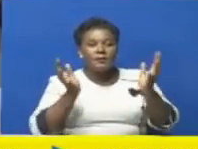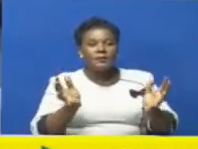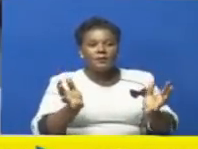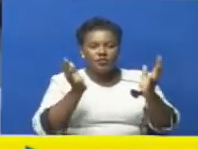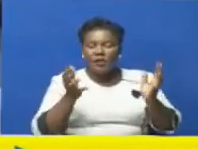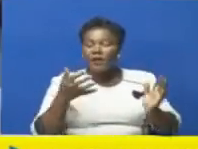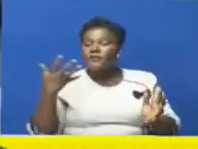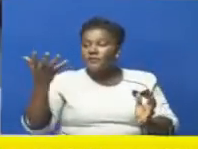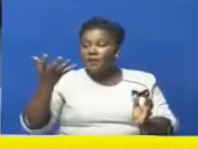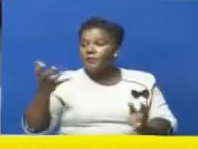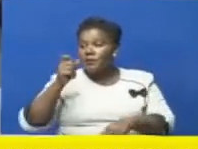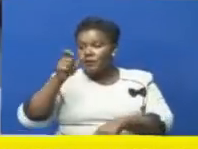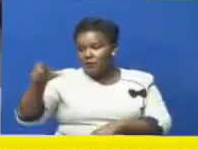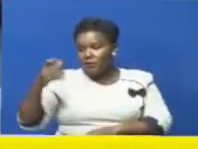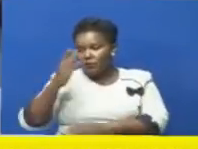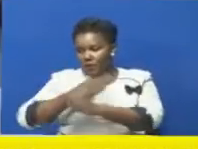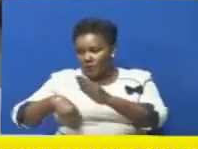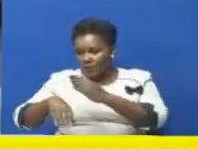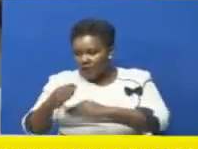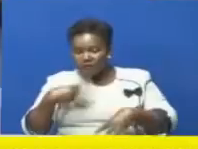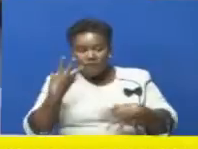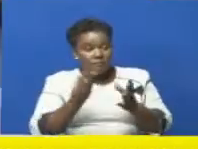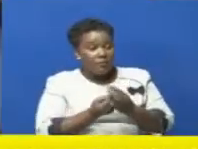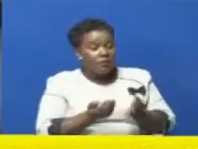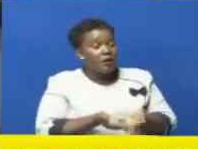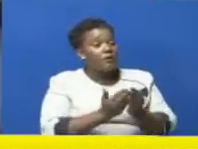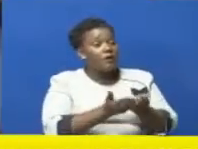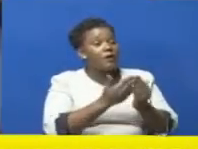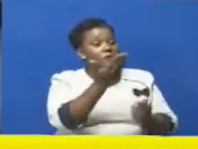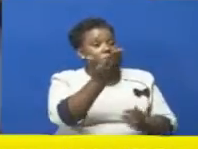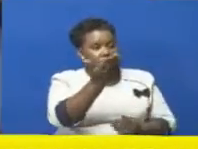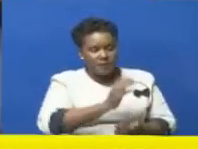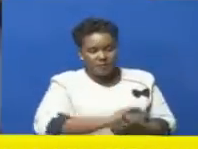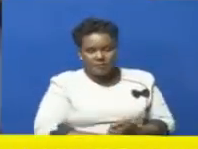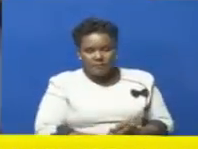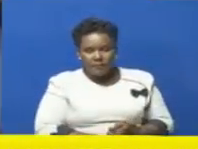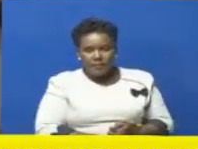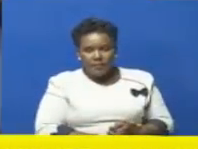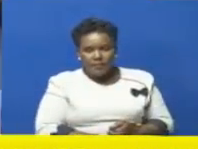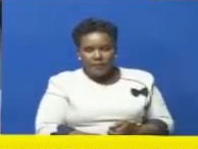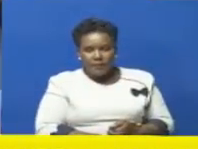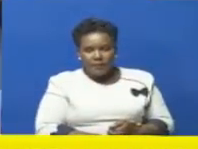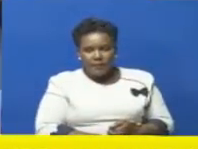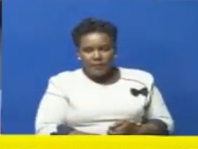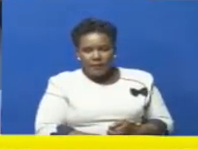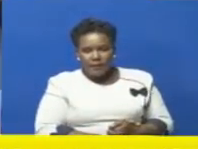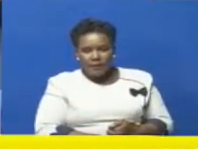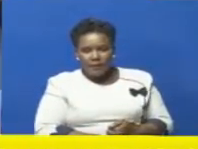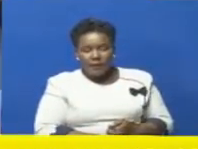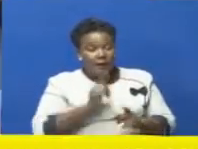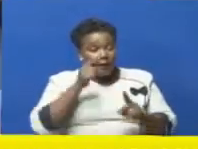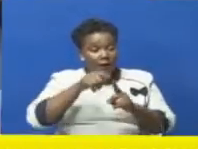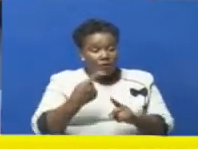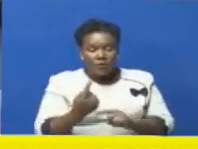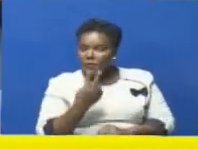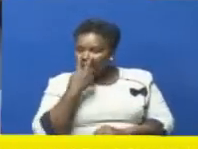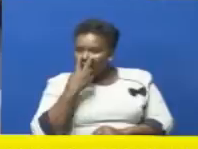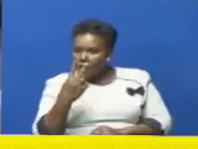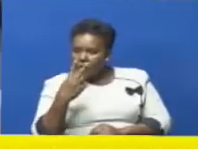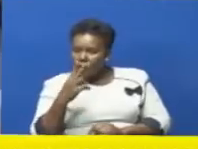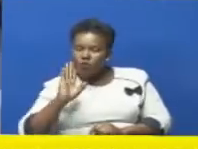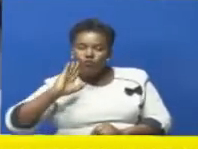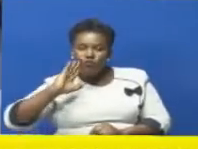wenye ulemavu, pamoja na wadau wengine walioko huko, waone namna ya kuzitumia hizi fursa